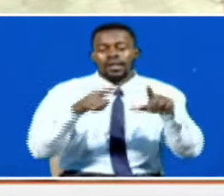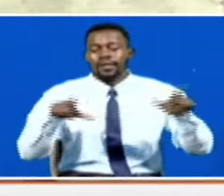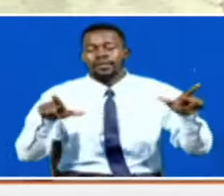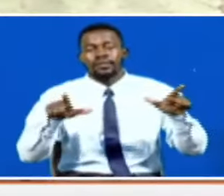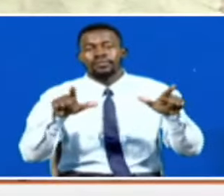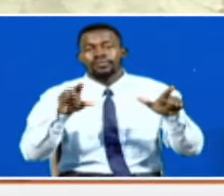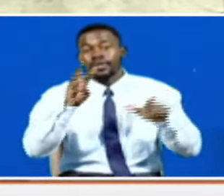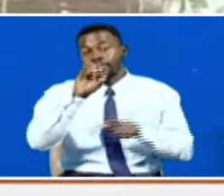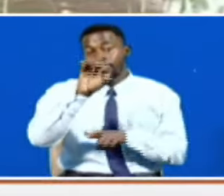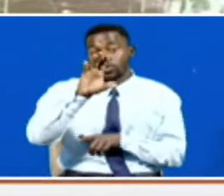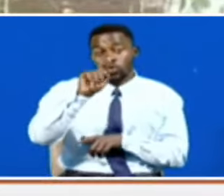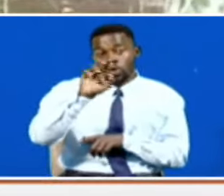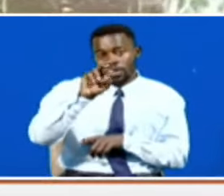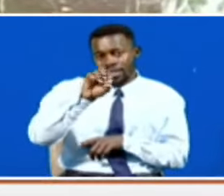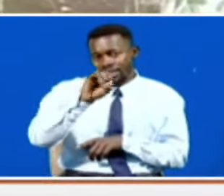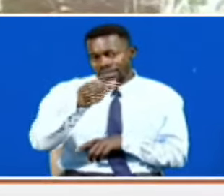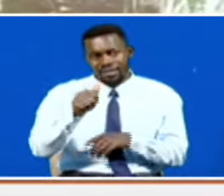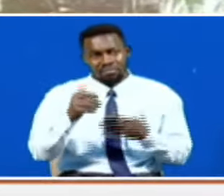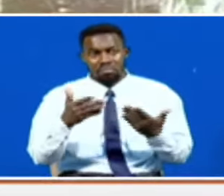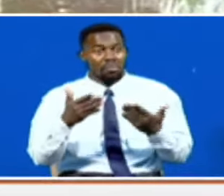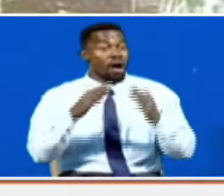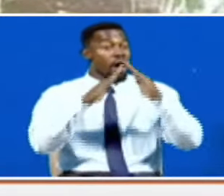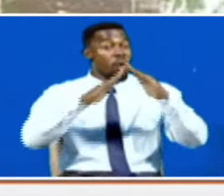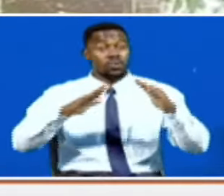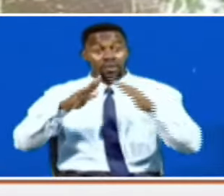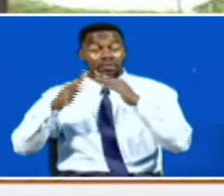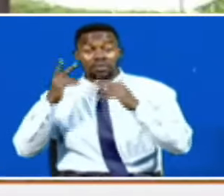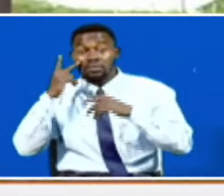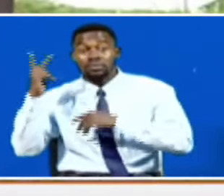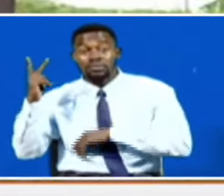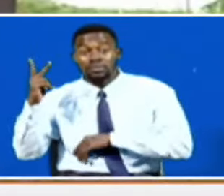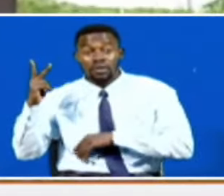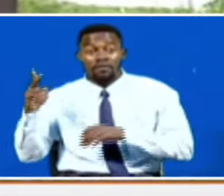Makazi ya watu hapa hayakaliki katu, yamelowa maji.